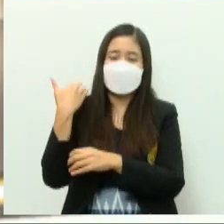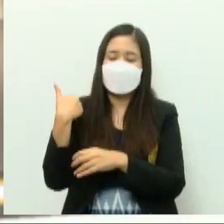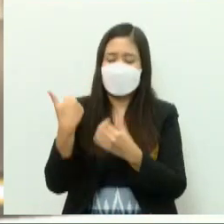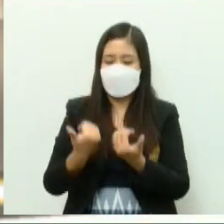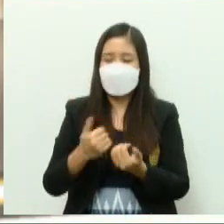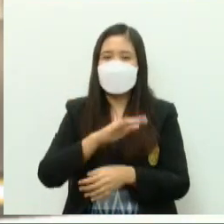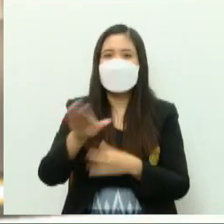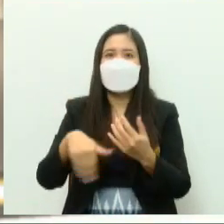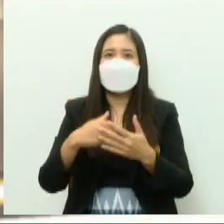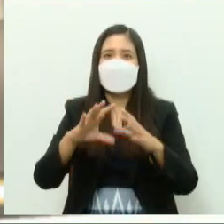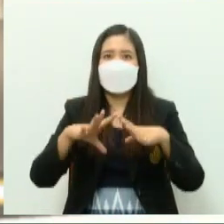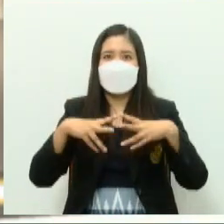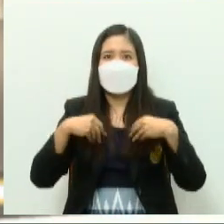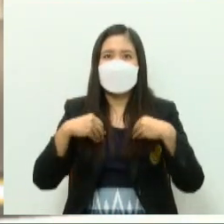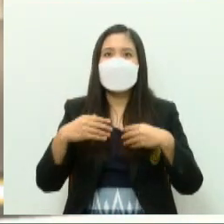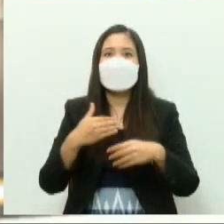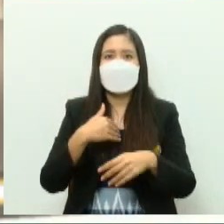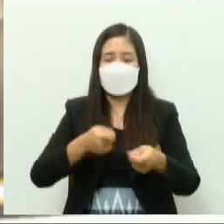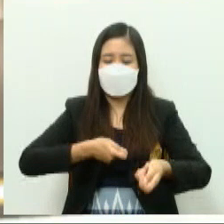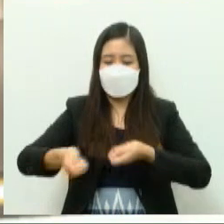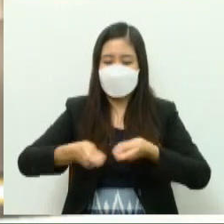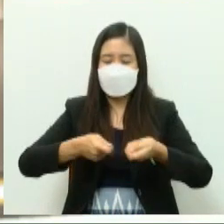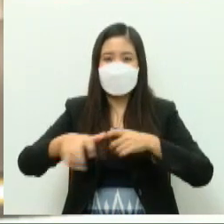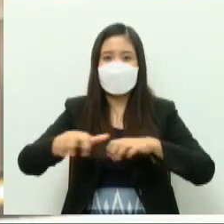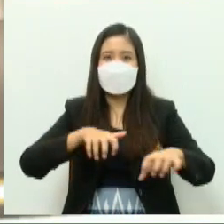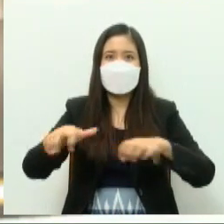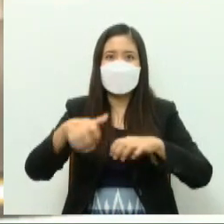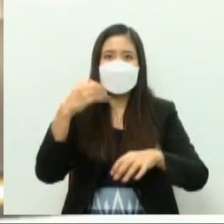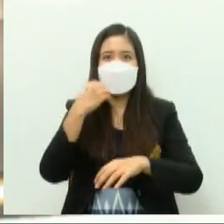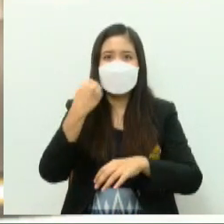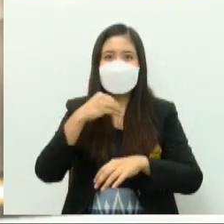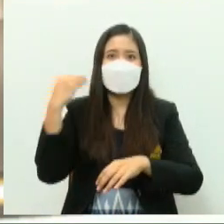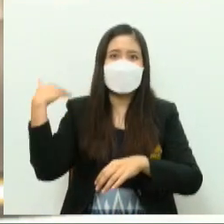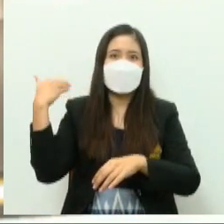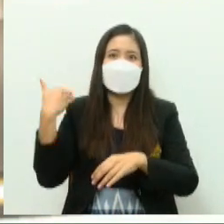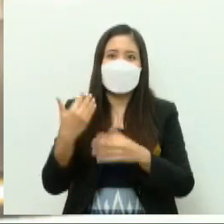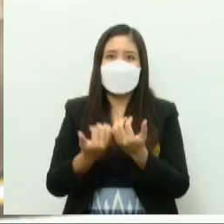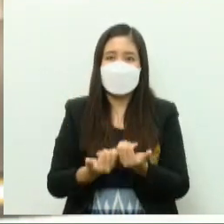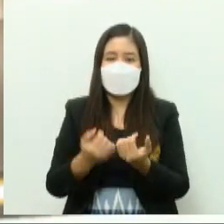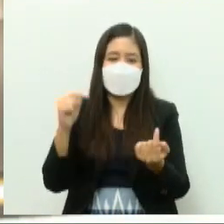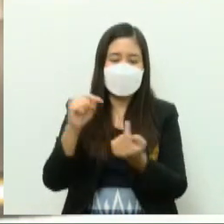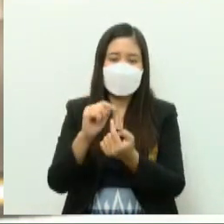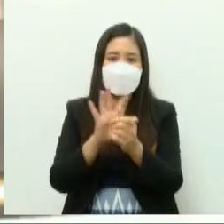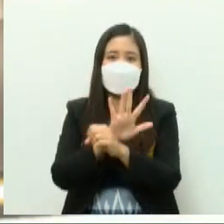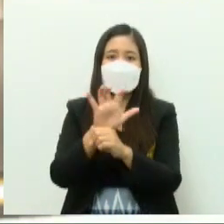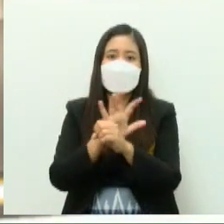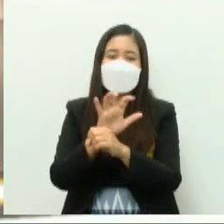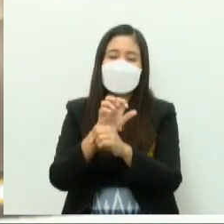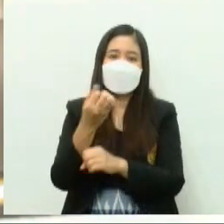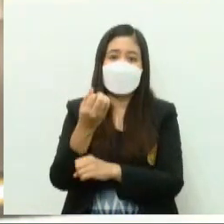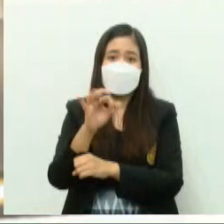อมรับนะครับว่าเราบริหารจัดการทุกเรื่องอยู่ภายใต้สถานการณ์การแพร่ระบาดของโควิ